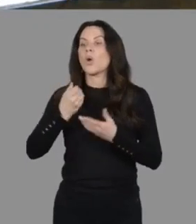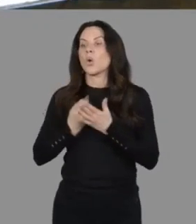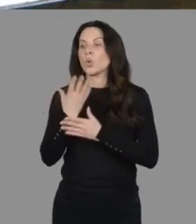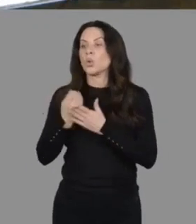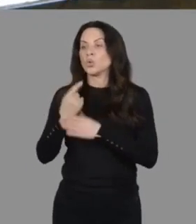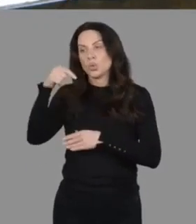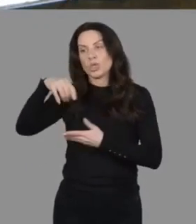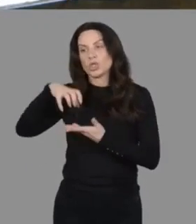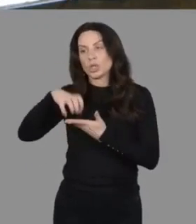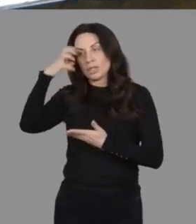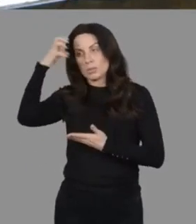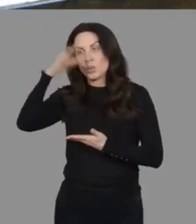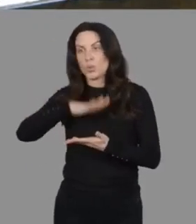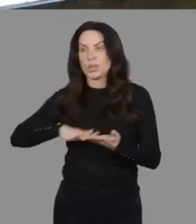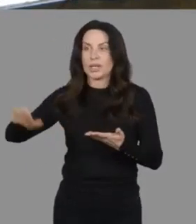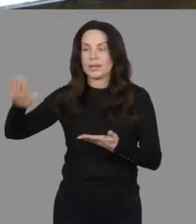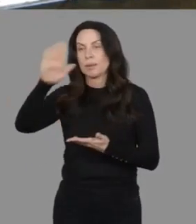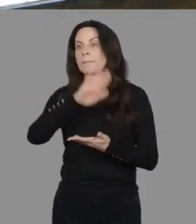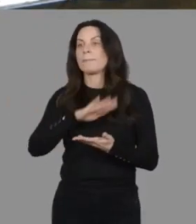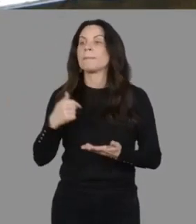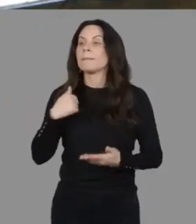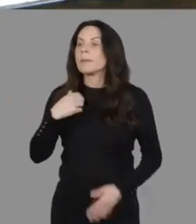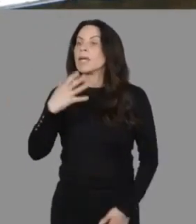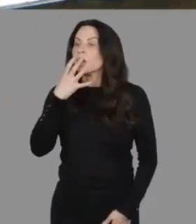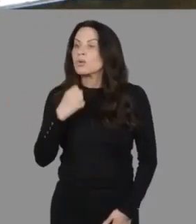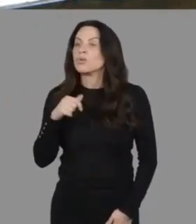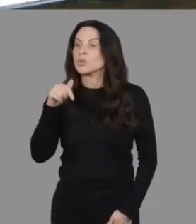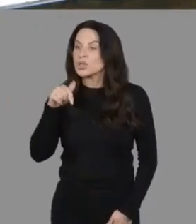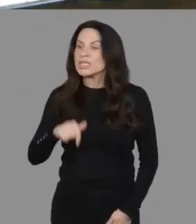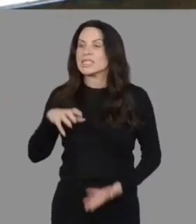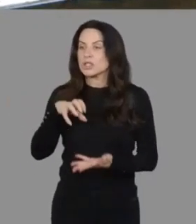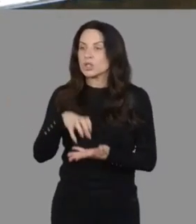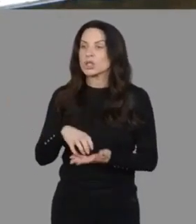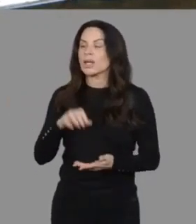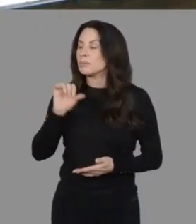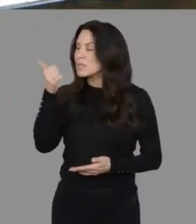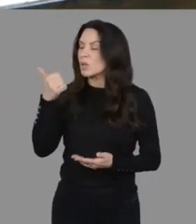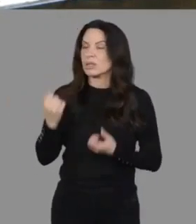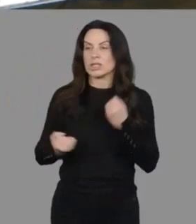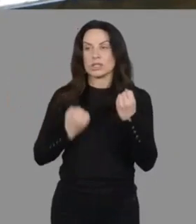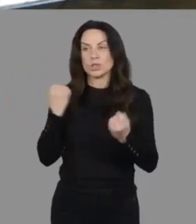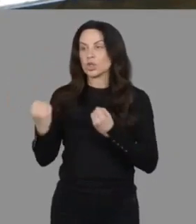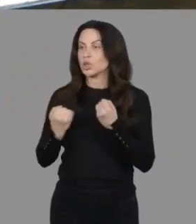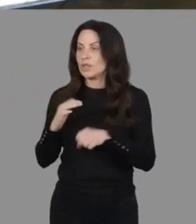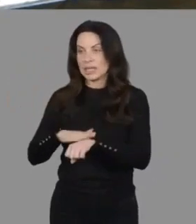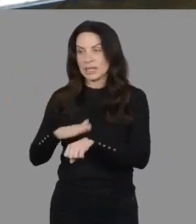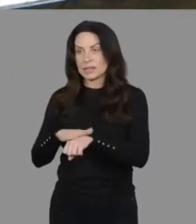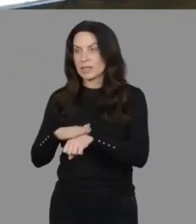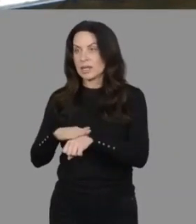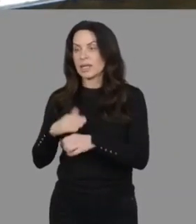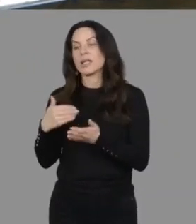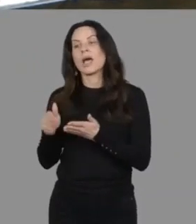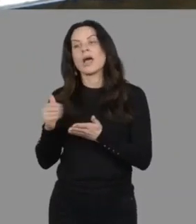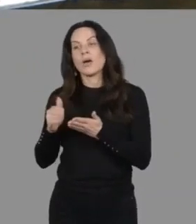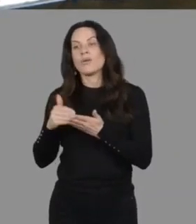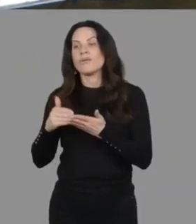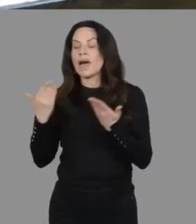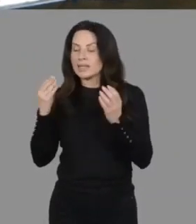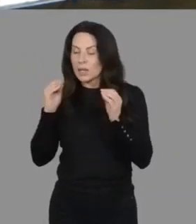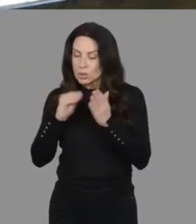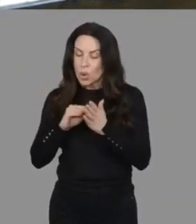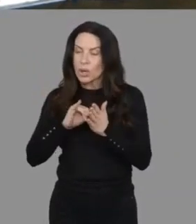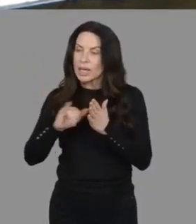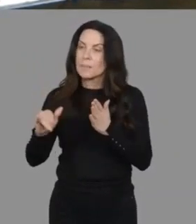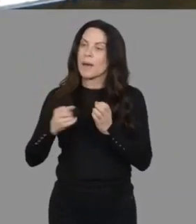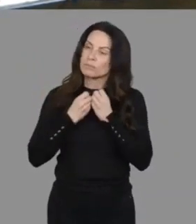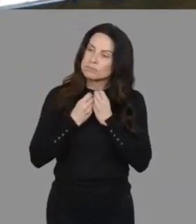in dieser Stadt. Wir wollen, dass diese Stadt gerade nach diesen schwierigen Zeiten auch weiterhin so vielfältig und lebenswert